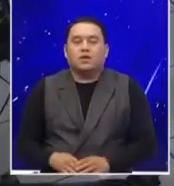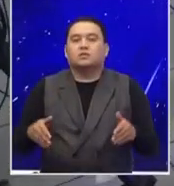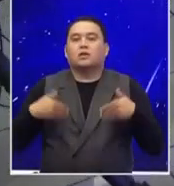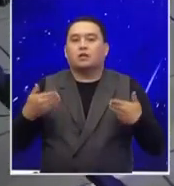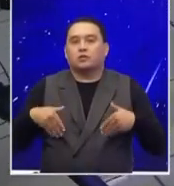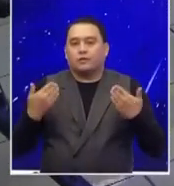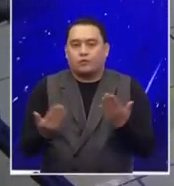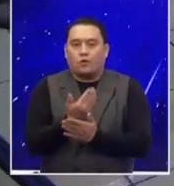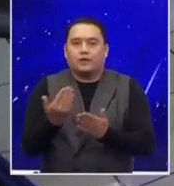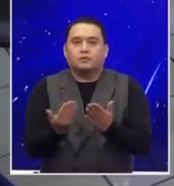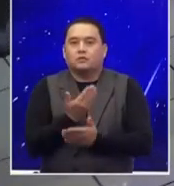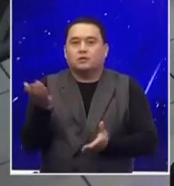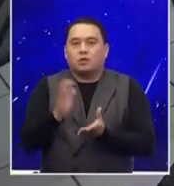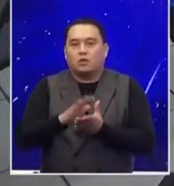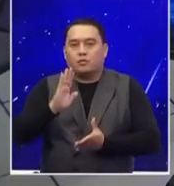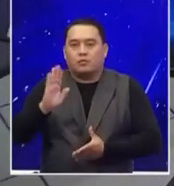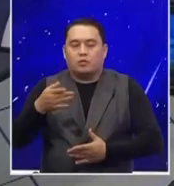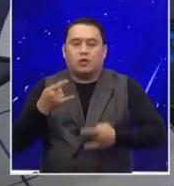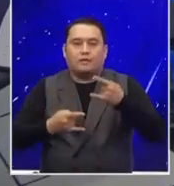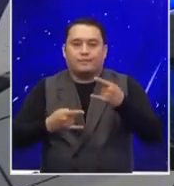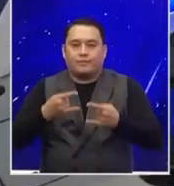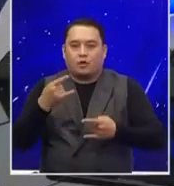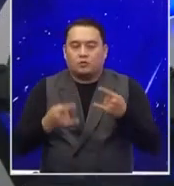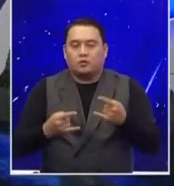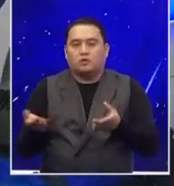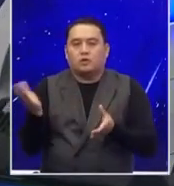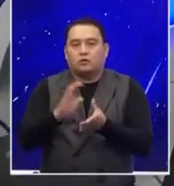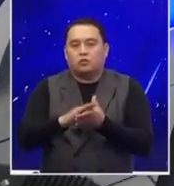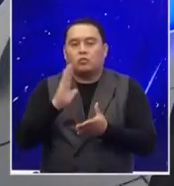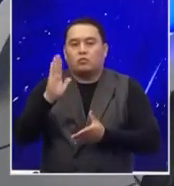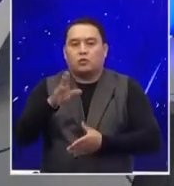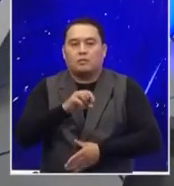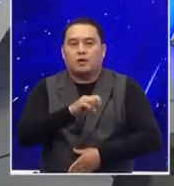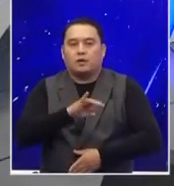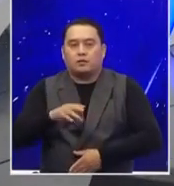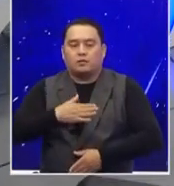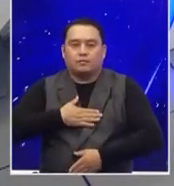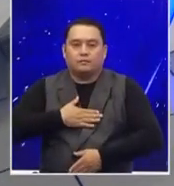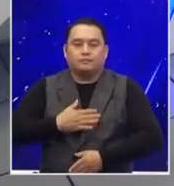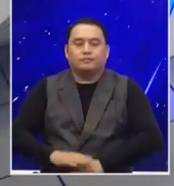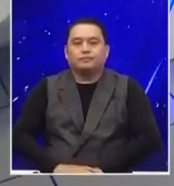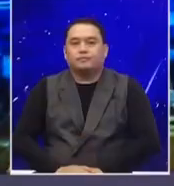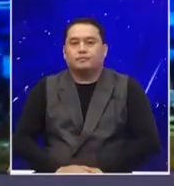Здравствуйте, вы смотрите новости на телеканале ЖТСУ. С вами Пана Уйсимбекова. Сурдоперевод Марата Жмабекова.